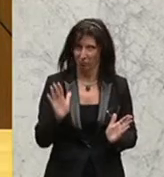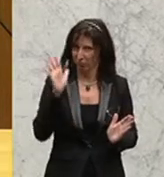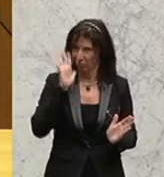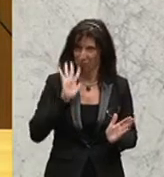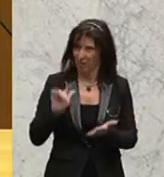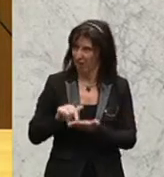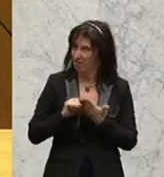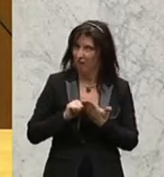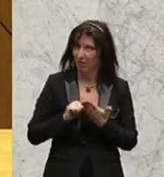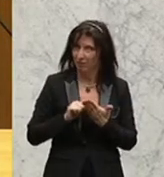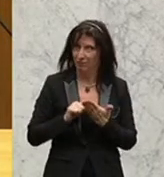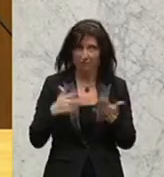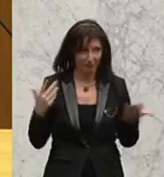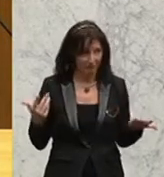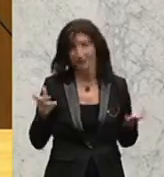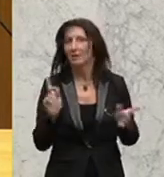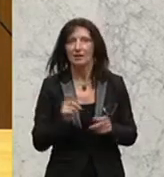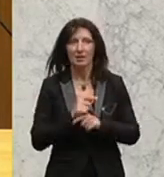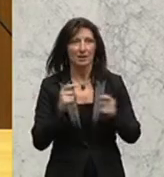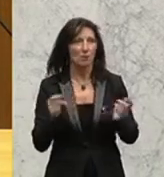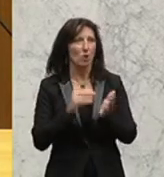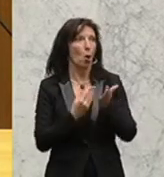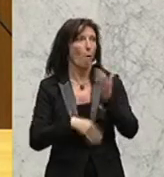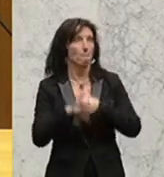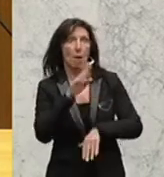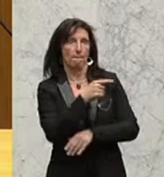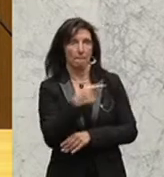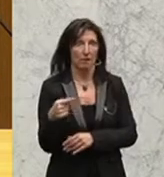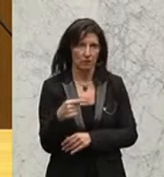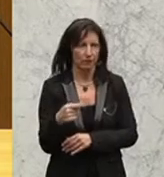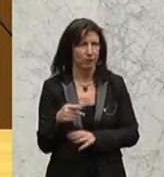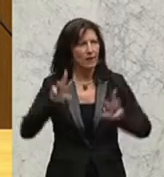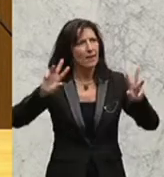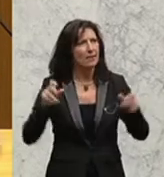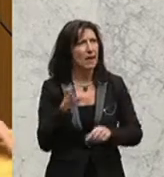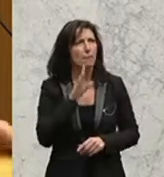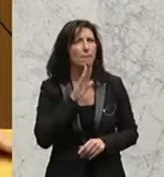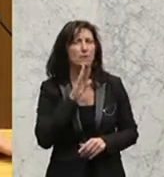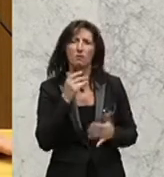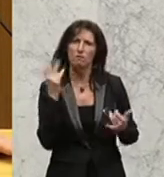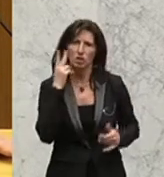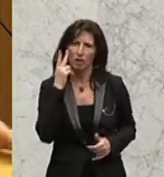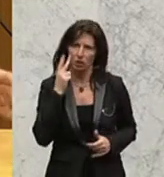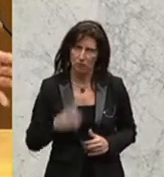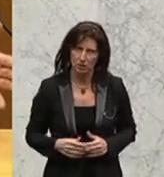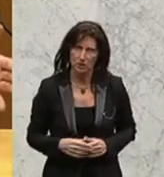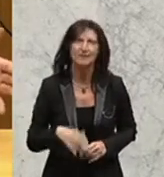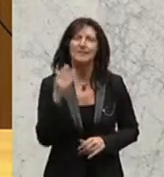vorhüpfen. Dann kann er ja nicht noch weiter ins Minus ziehen. Bei den Pensionen schaut es so aus, dass wir jedes